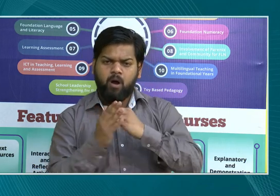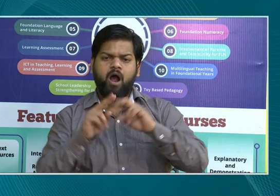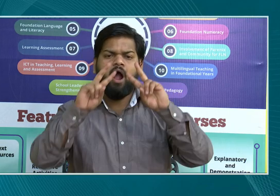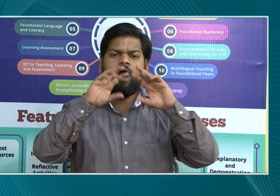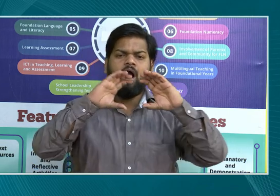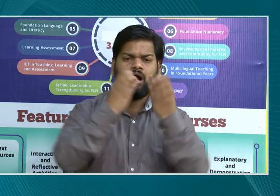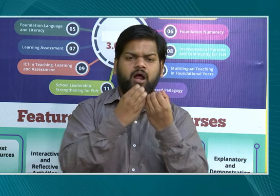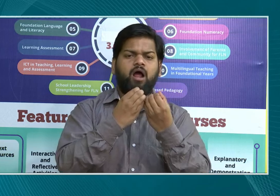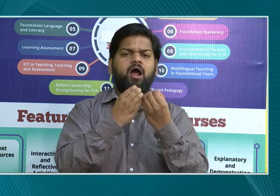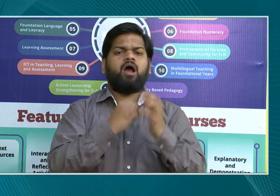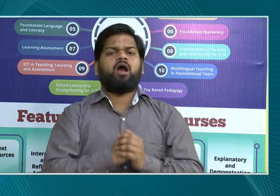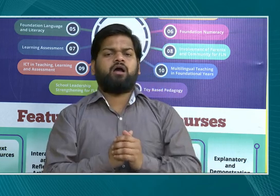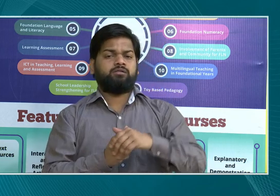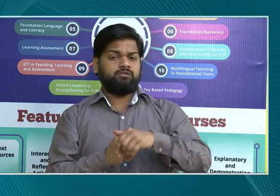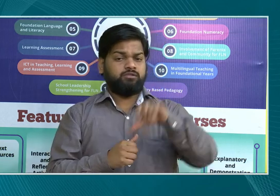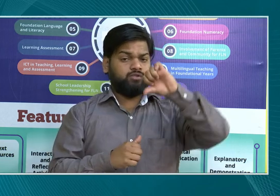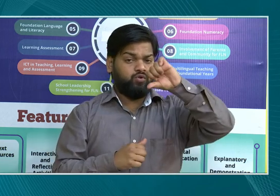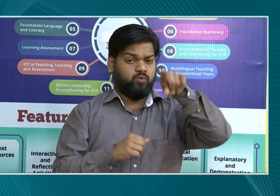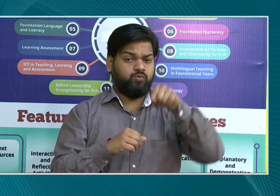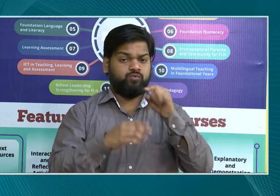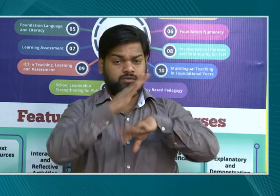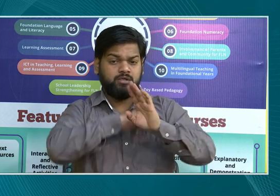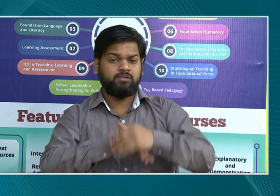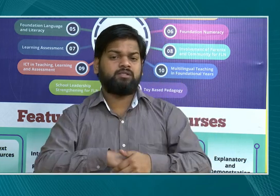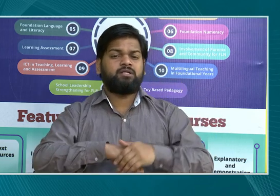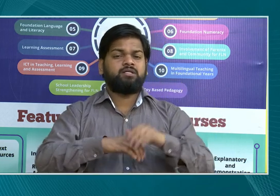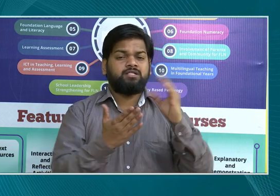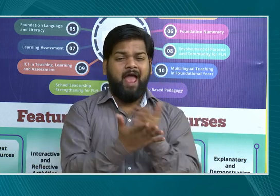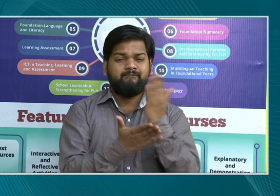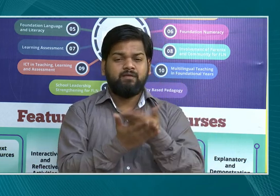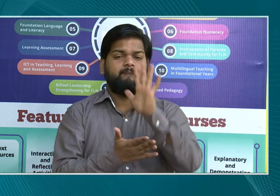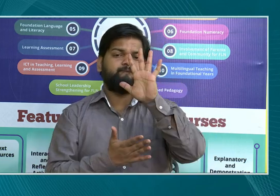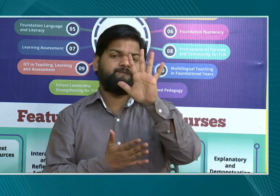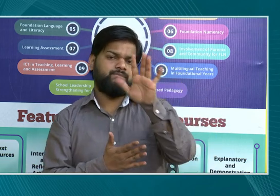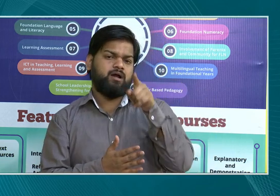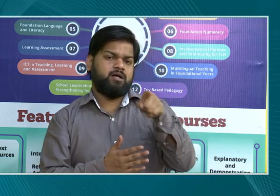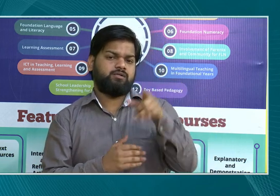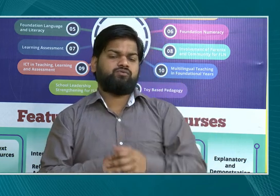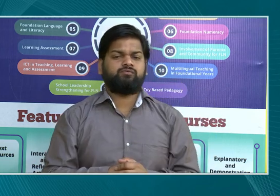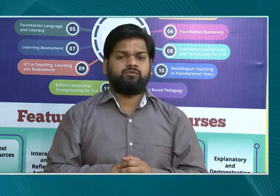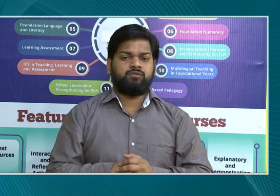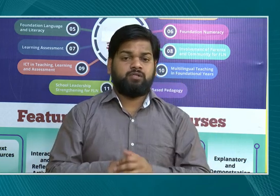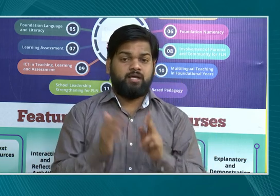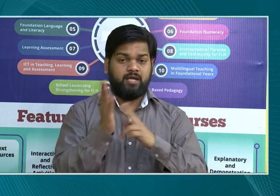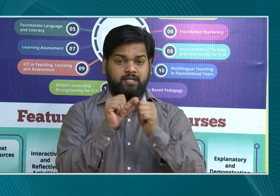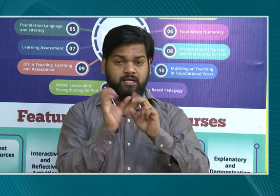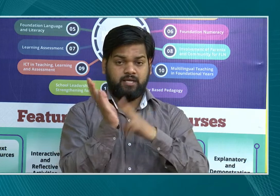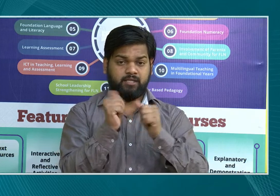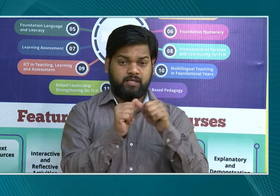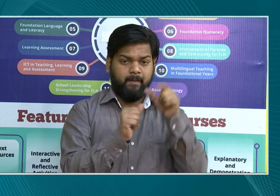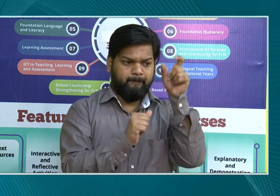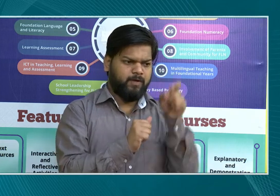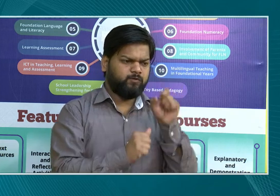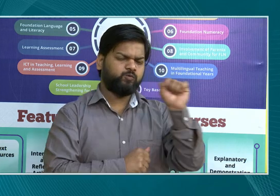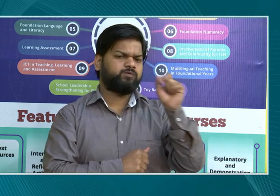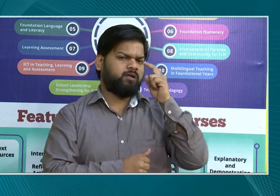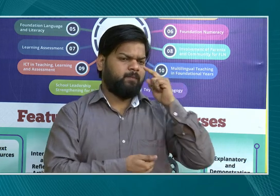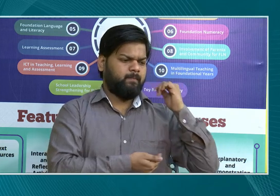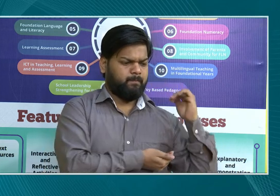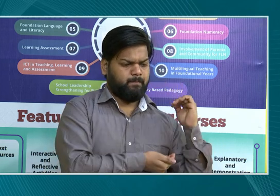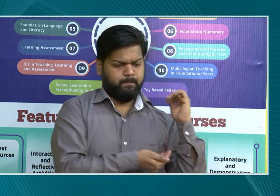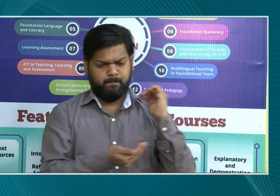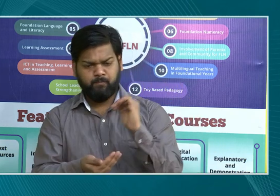उसका पांचवा पाठ है नाना साहब की पुत्री देवी मैं को भस्म कर दिया गया जैसा की इस पाठ का शीर्षक है